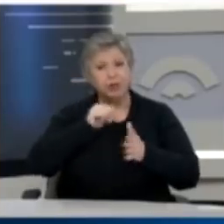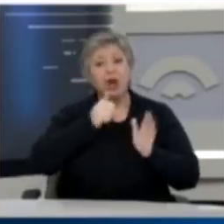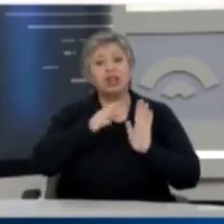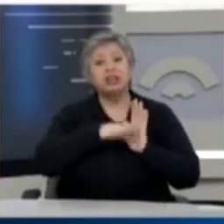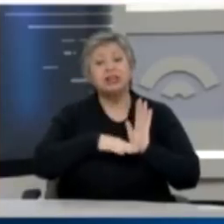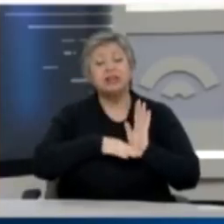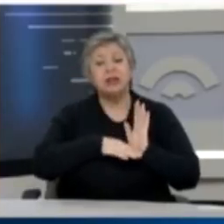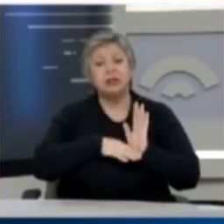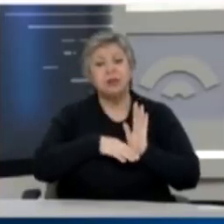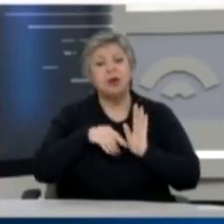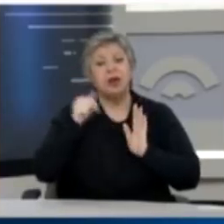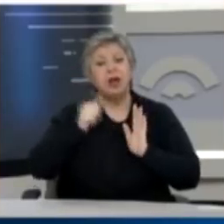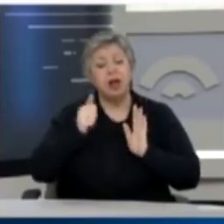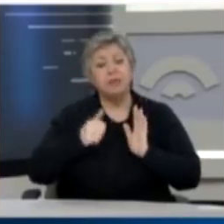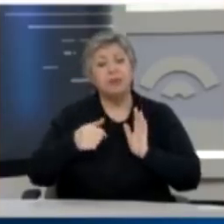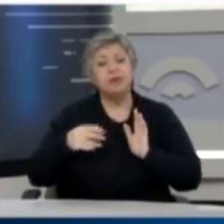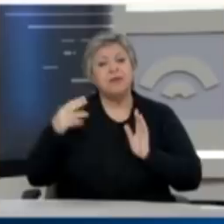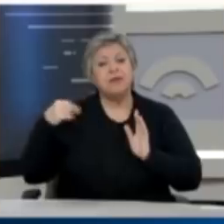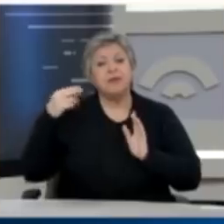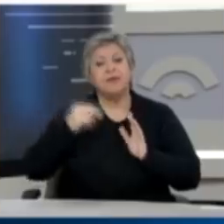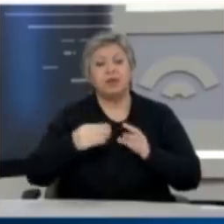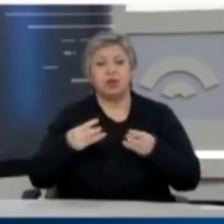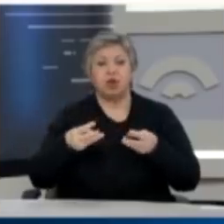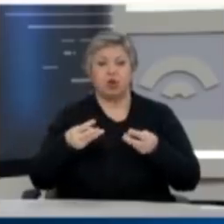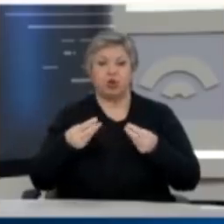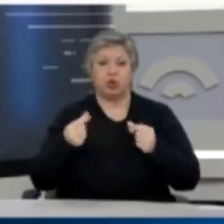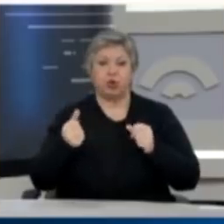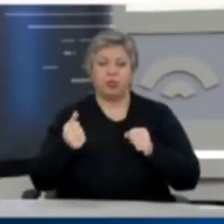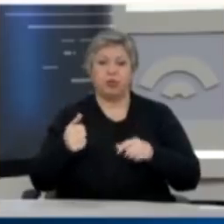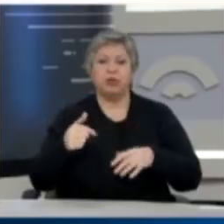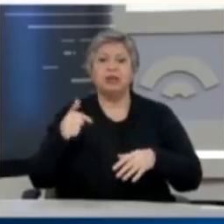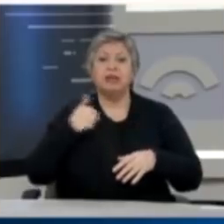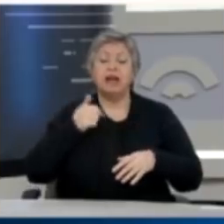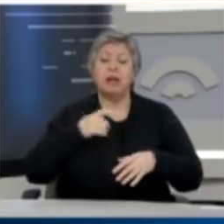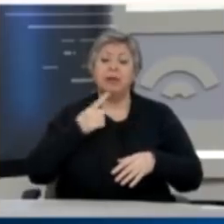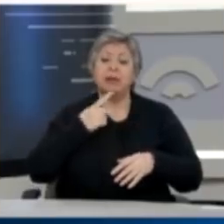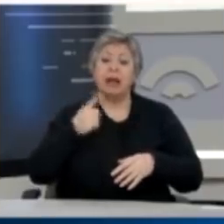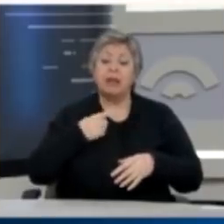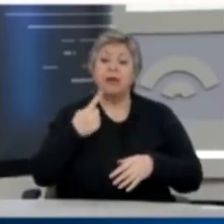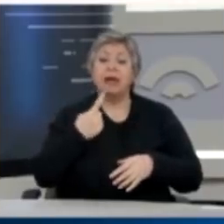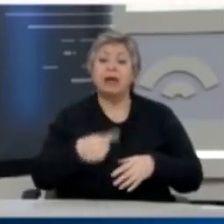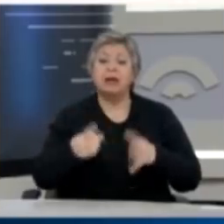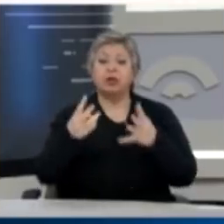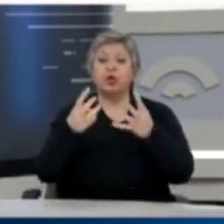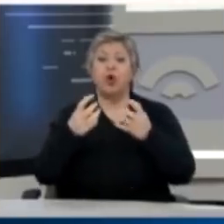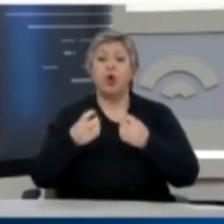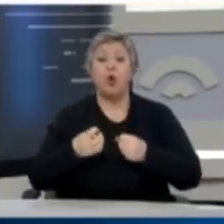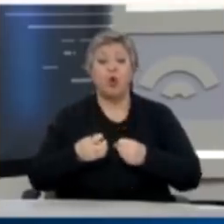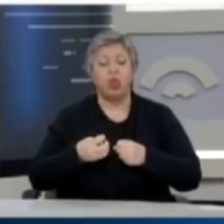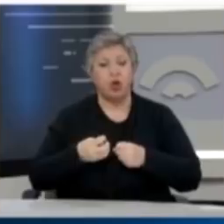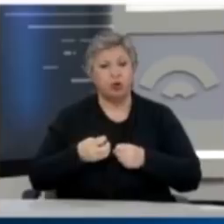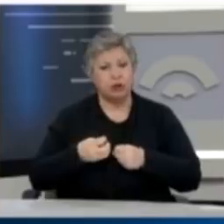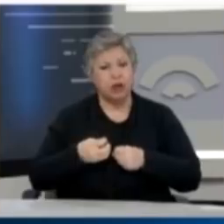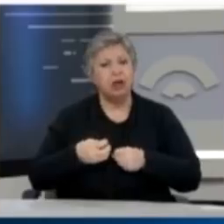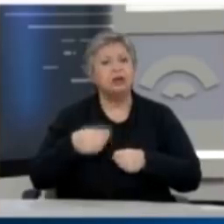άρθρα, θεωρούμε ότι δεν πρέπει σε αυτή τη φάση να συγκεντρωθεί ο αριθμός 180 σε κρίσιμες